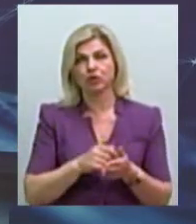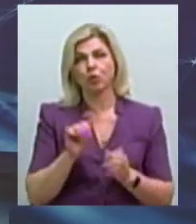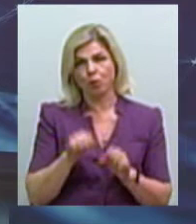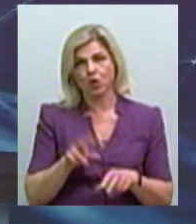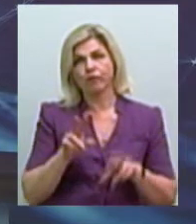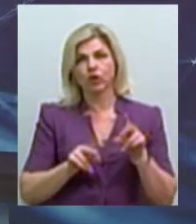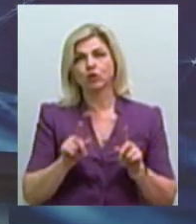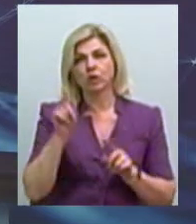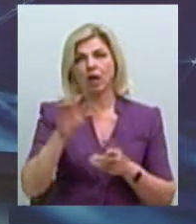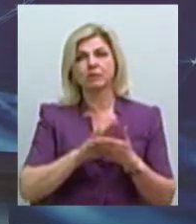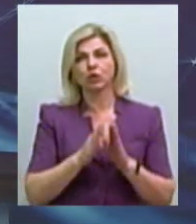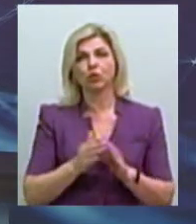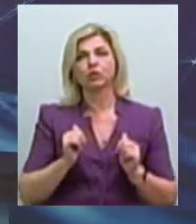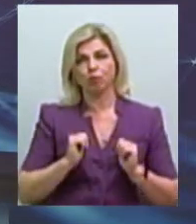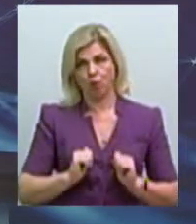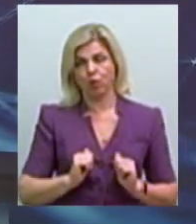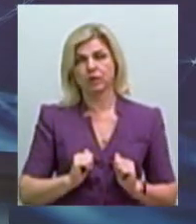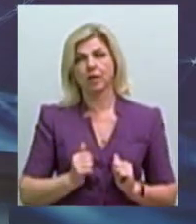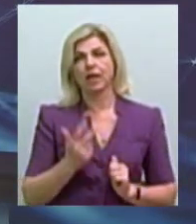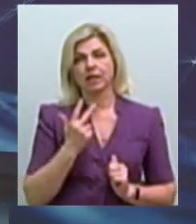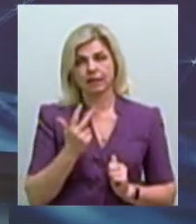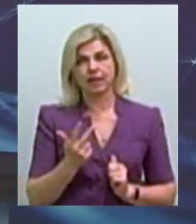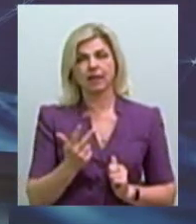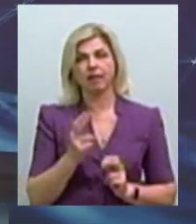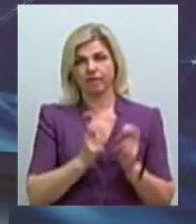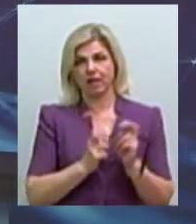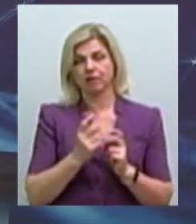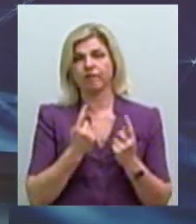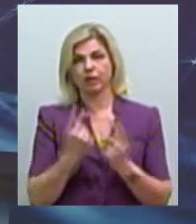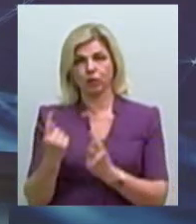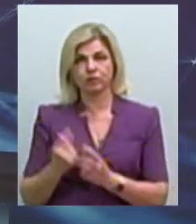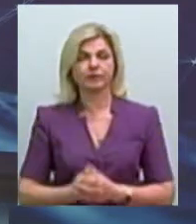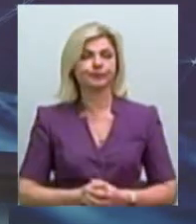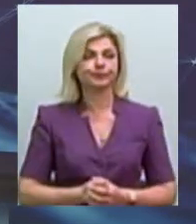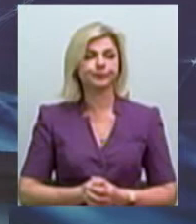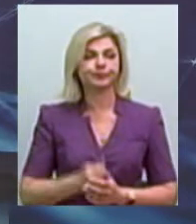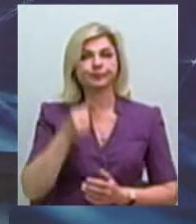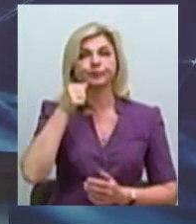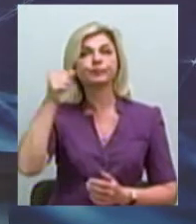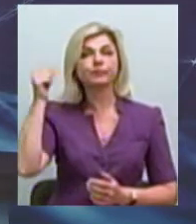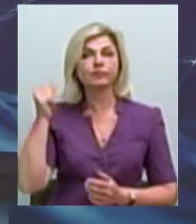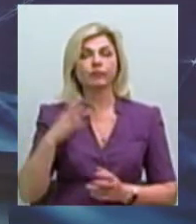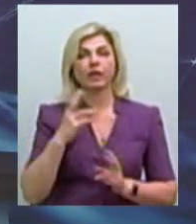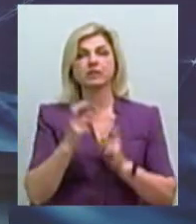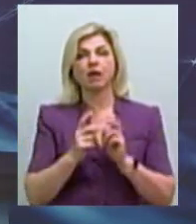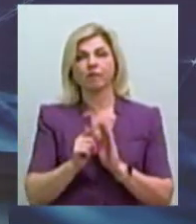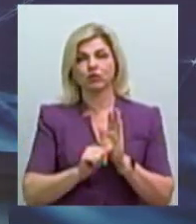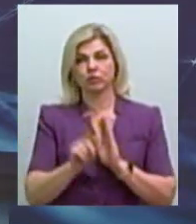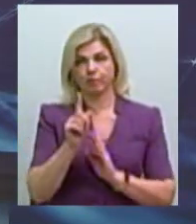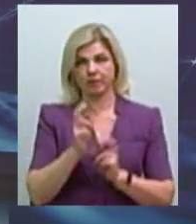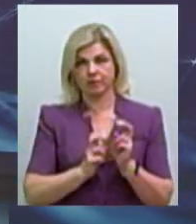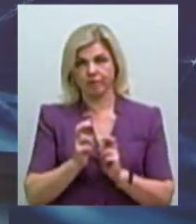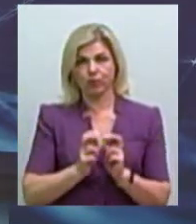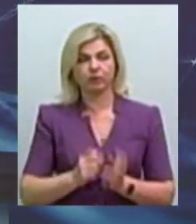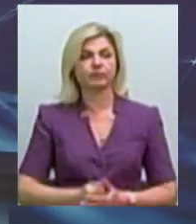ситуація заспокоїлася? Три великі судові підприємства. Так, в минулому році це був завод імені 61-го